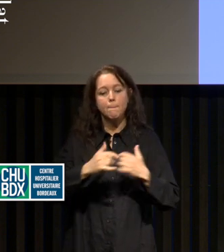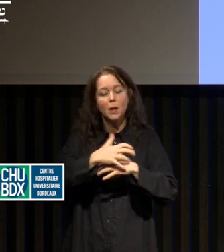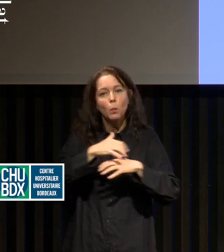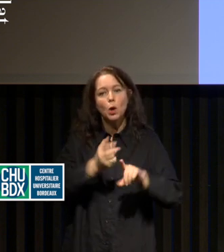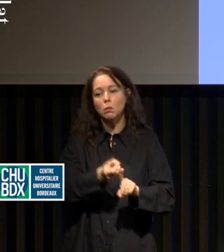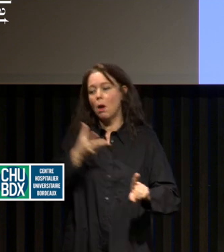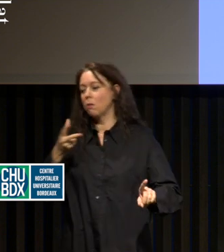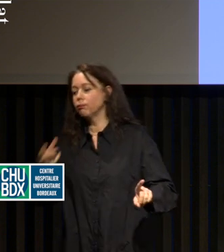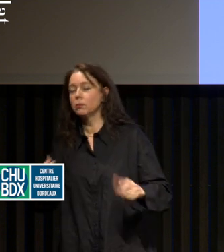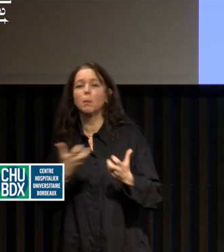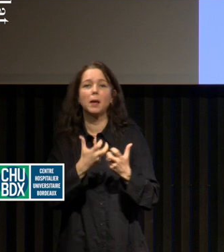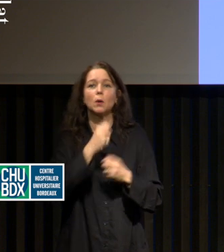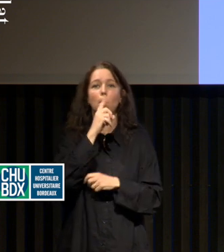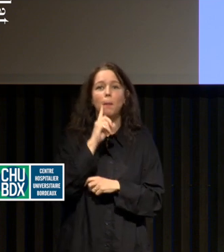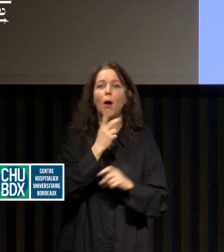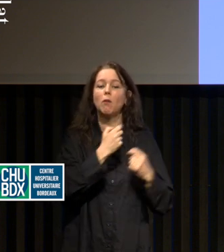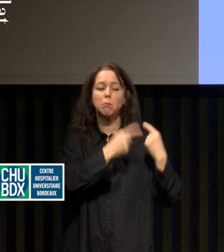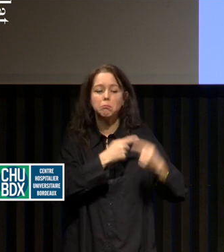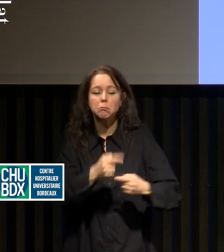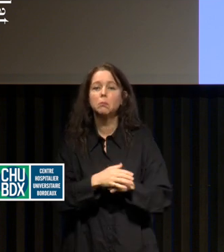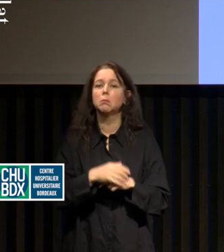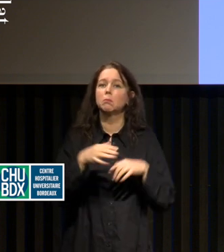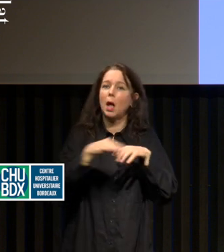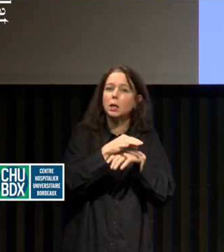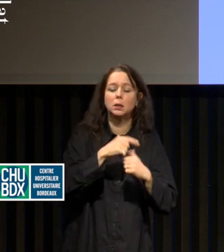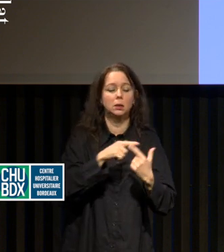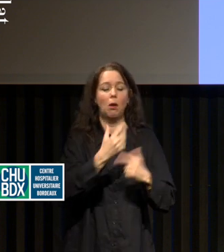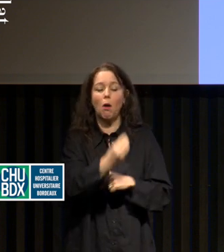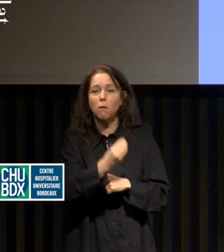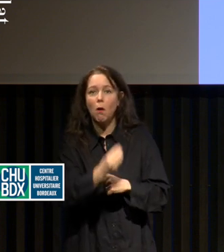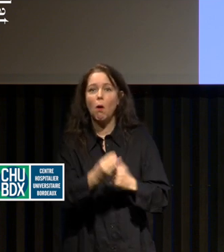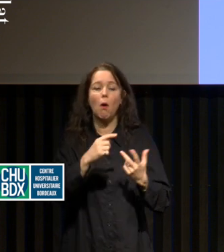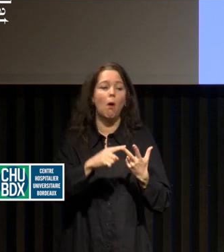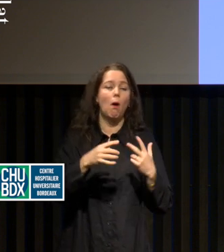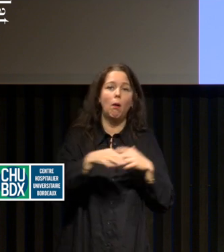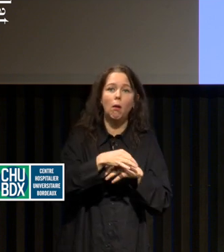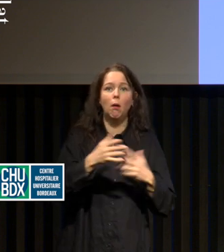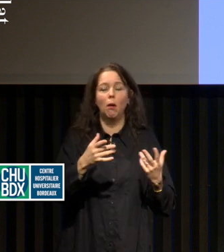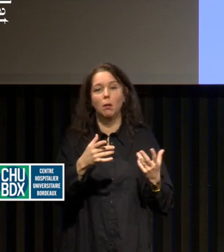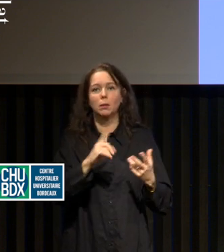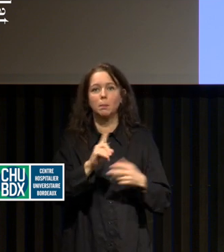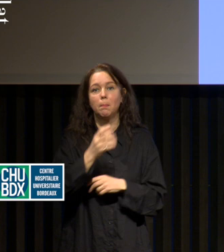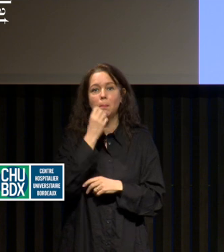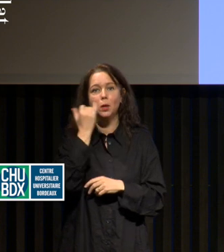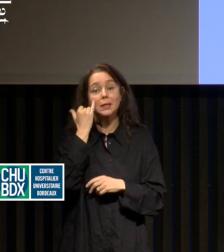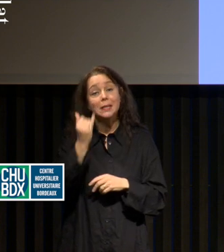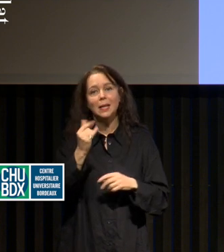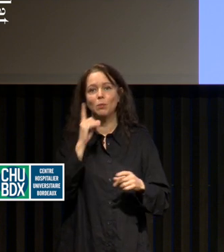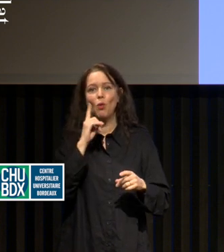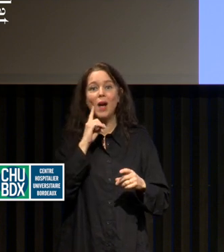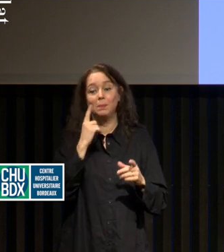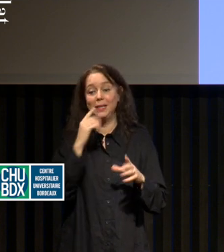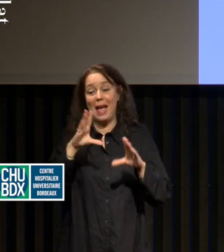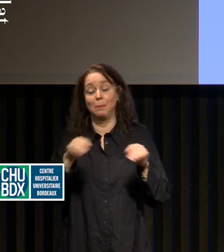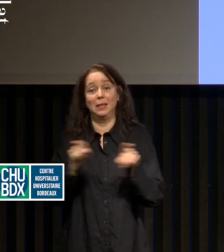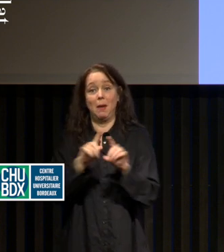parenté, un enfant, le conjoint, ce qui n'est pas forcément une bonne idée, parce que quand on habite au même endroit, on a sans doute des microbiotes qui se ressemblent un petit peu,